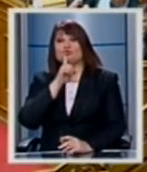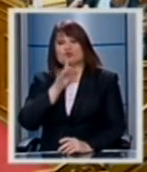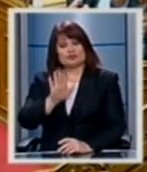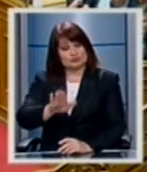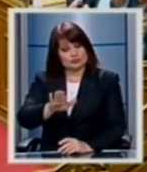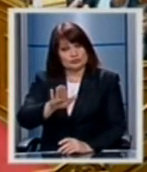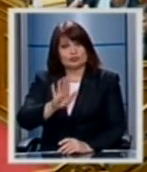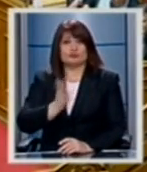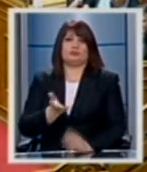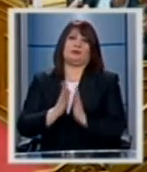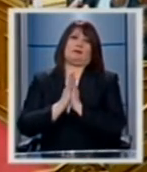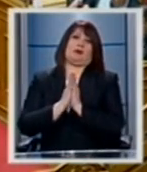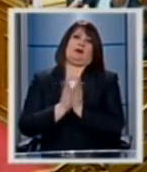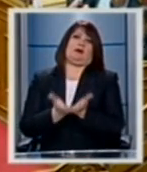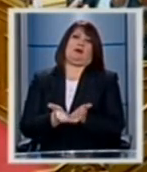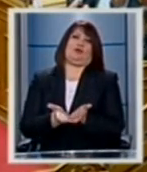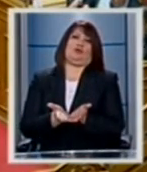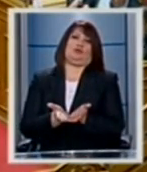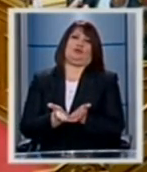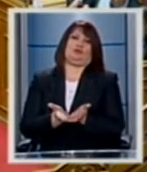παρακαλώ, κύριε Βαλιράκη.